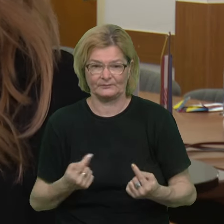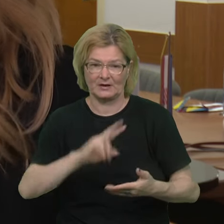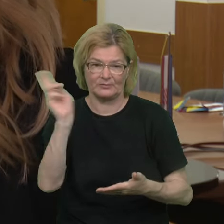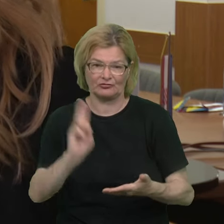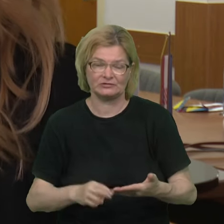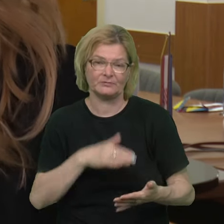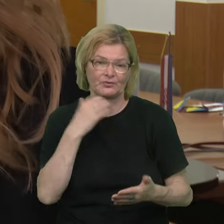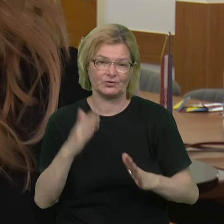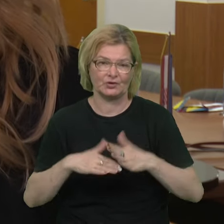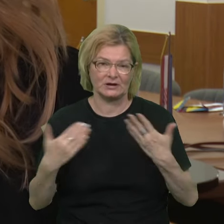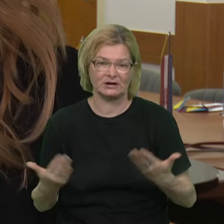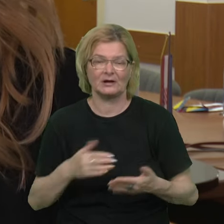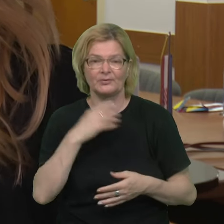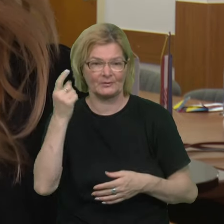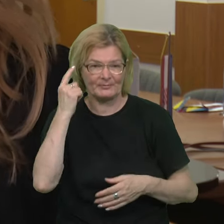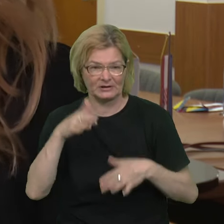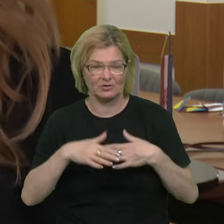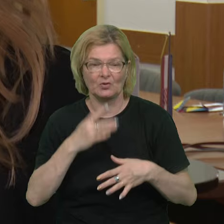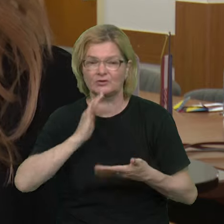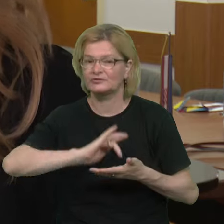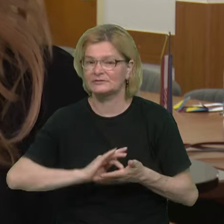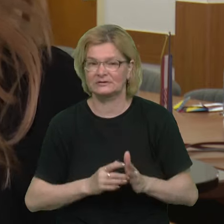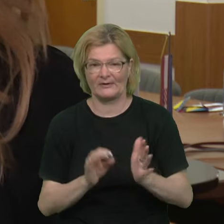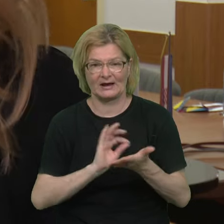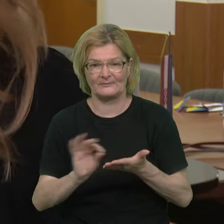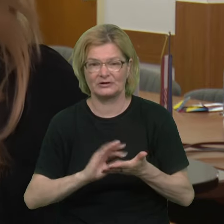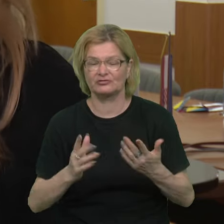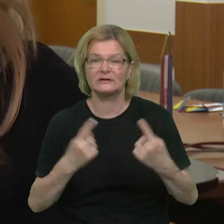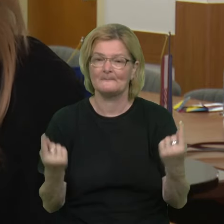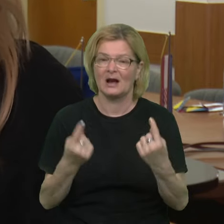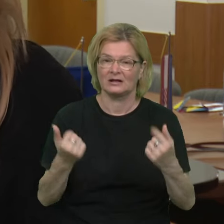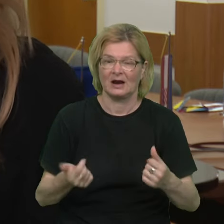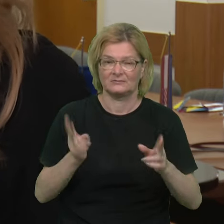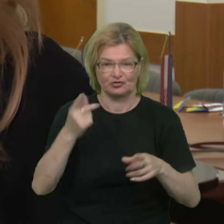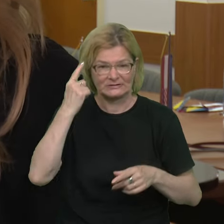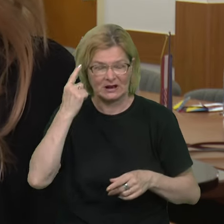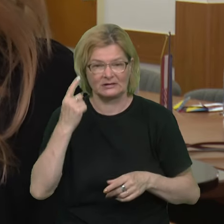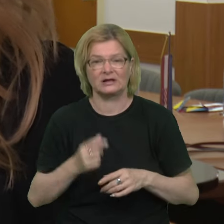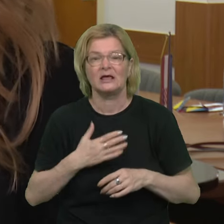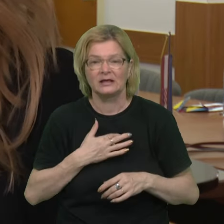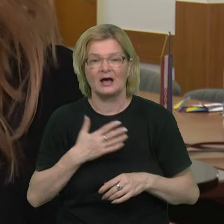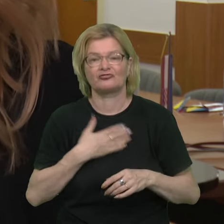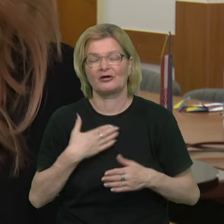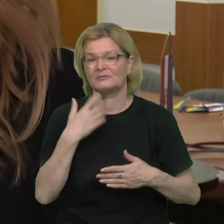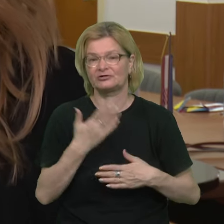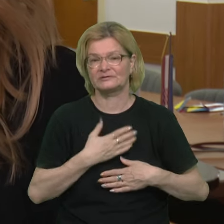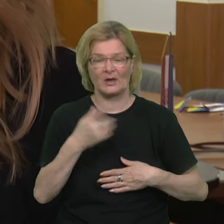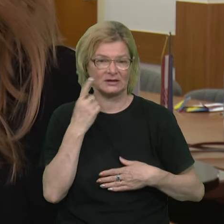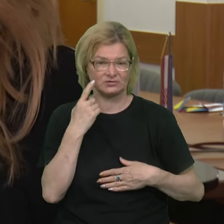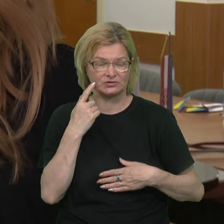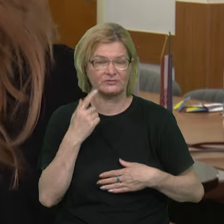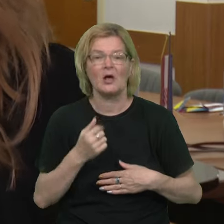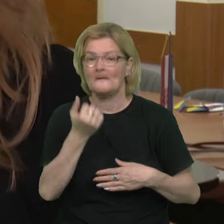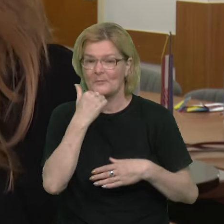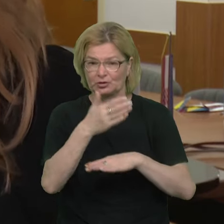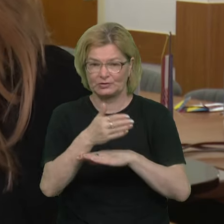prilike pročitati puno knjiga od puno pametnijih ljudi koji su sve napisali što se o marketingu danas može znati. Ja želim reći